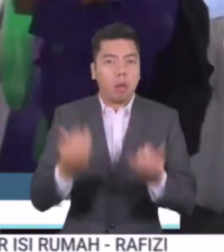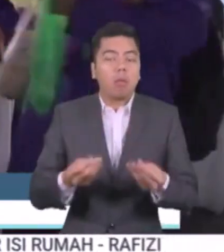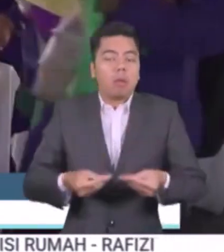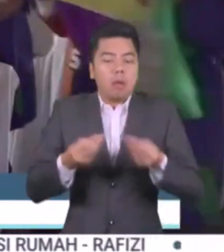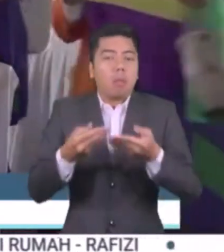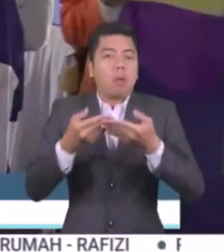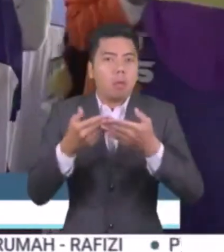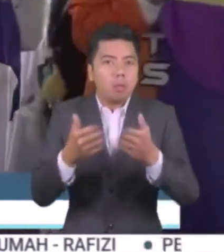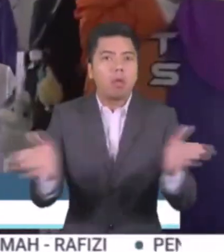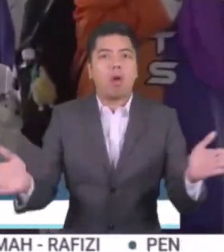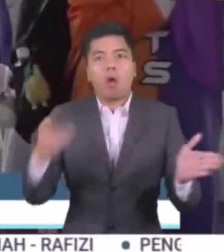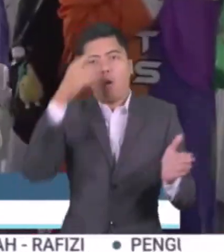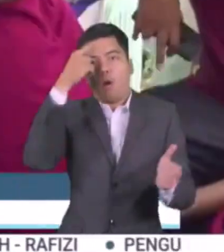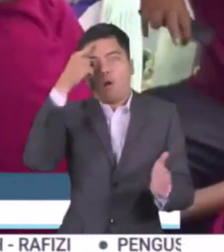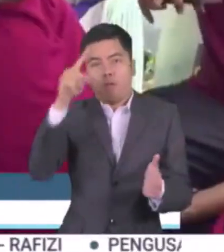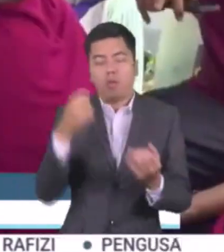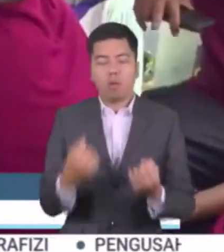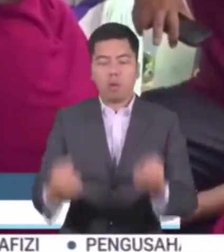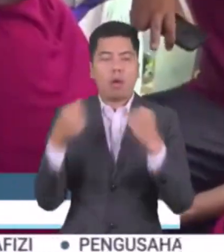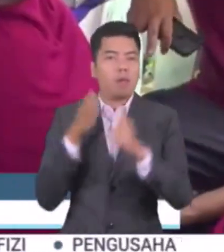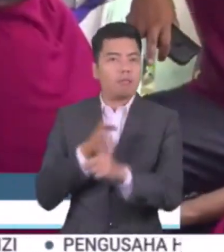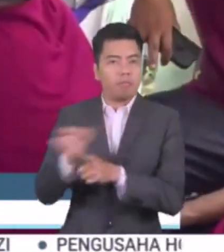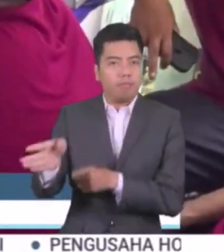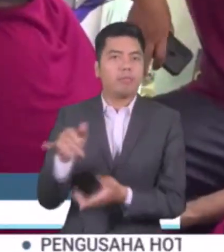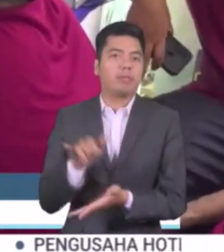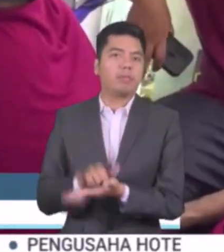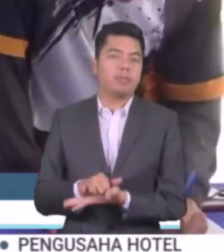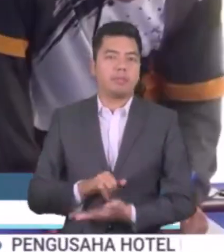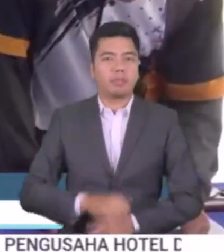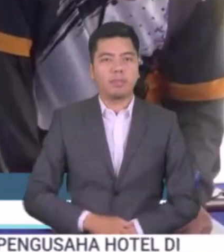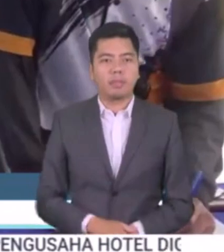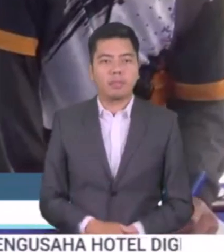luas untuk memperkasa bidang itu.